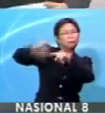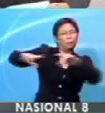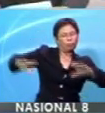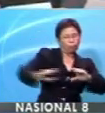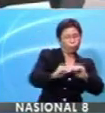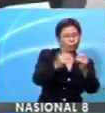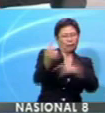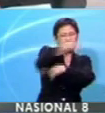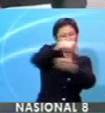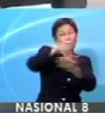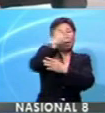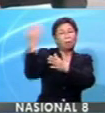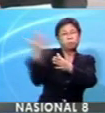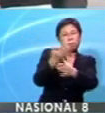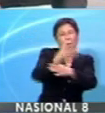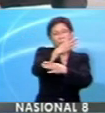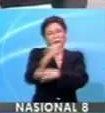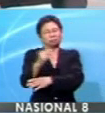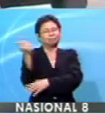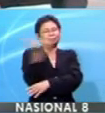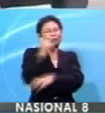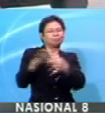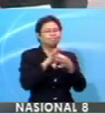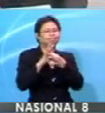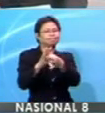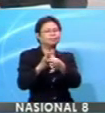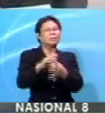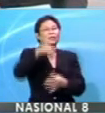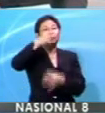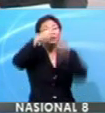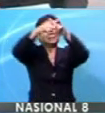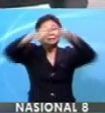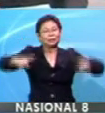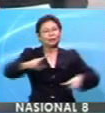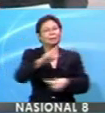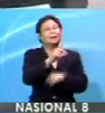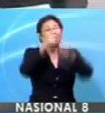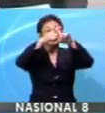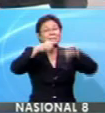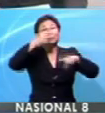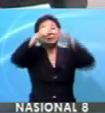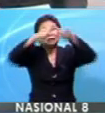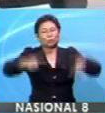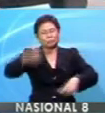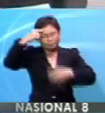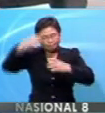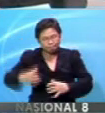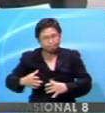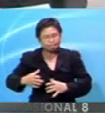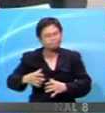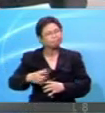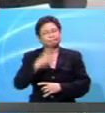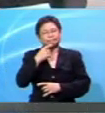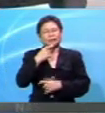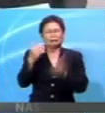Dun hari ini kerana menganggu dan enggan bekerjasama speaker dewan dat seri SK devamani terpaksa membuat keputusan tersebut